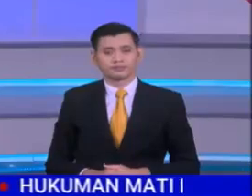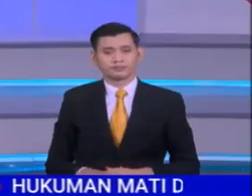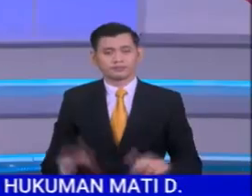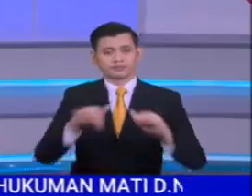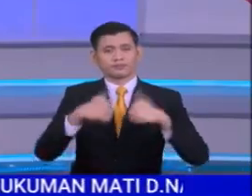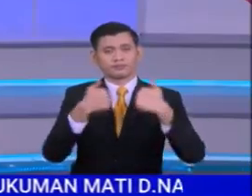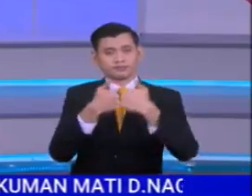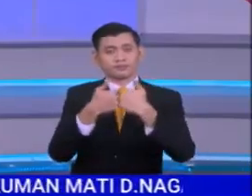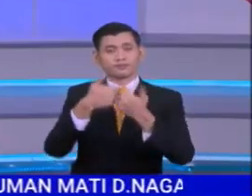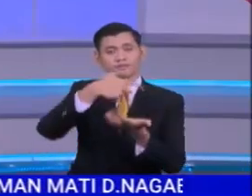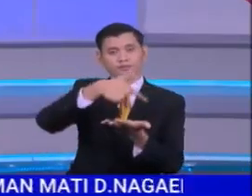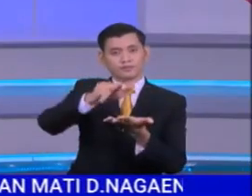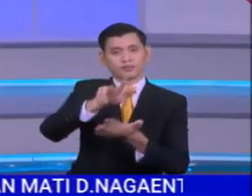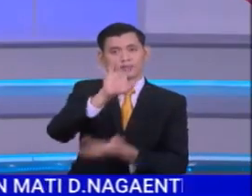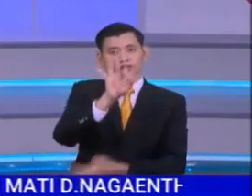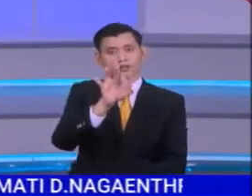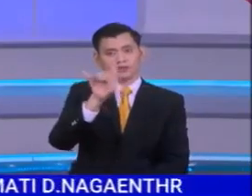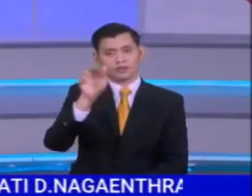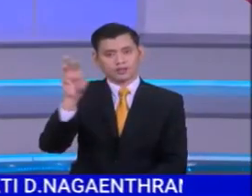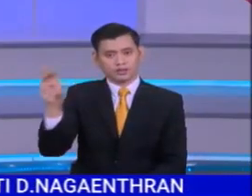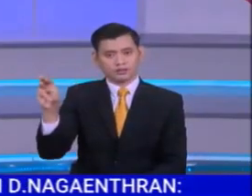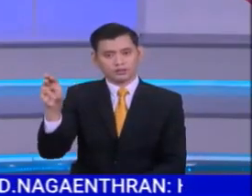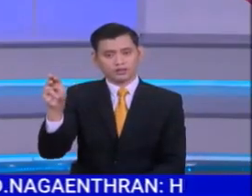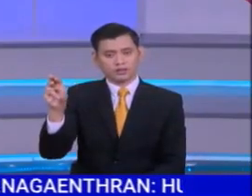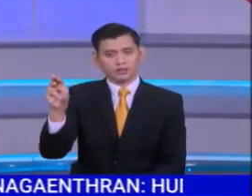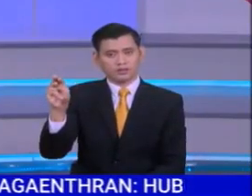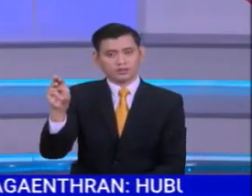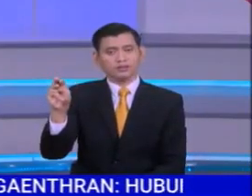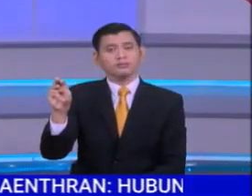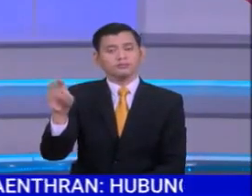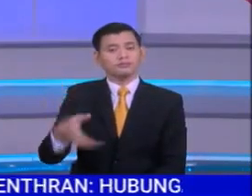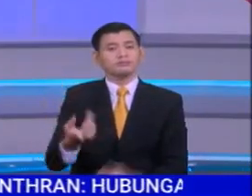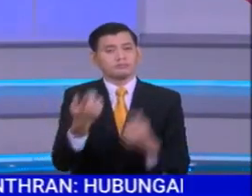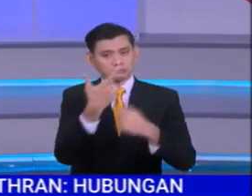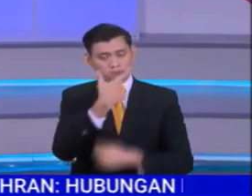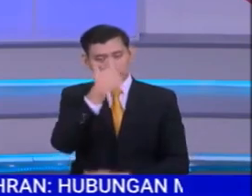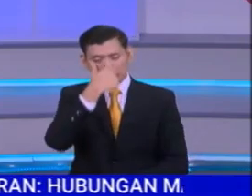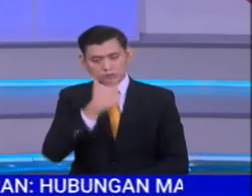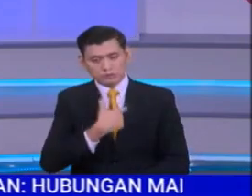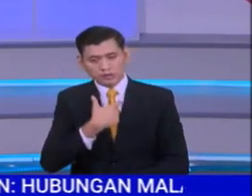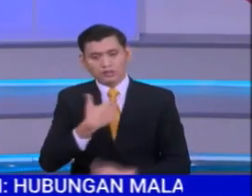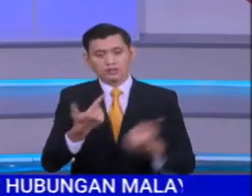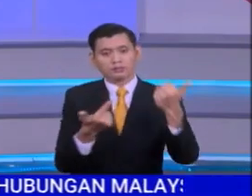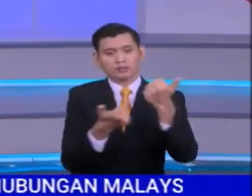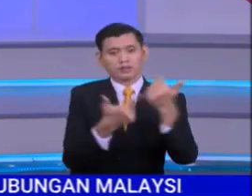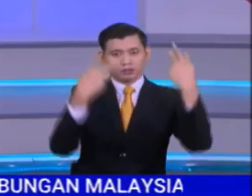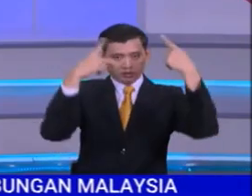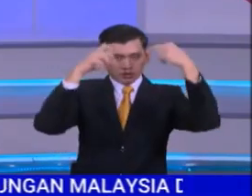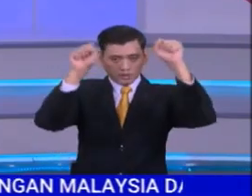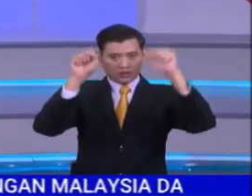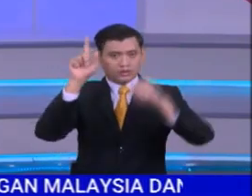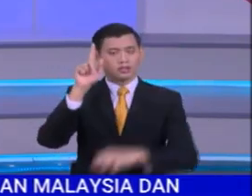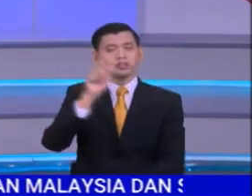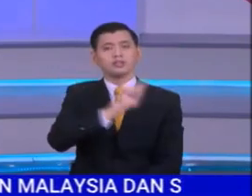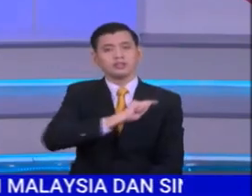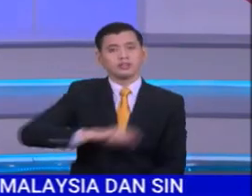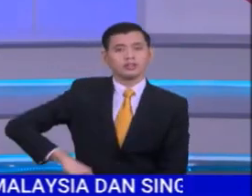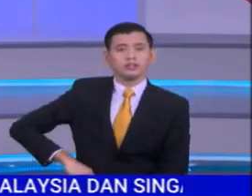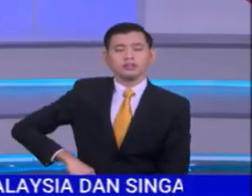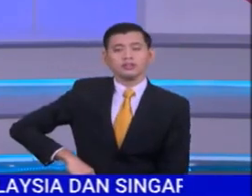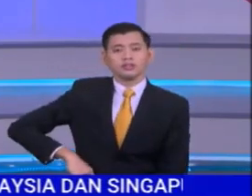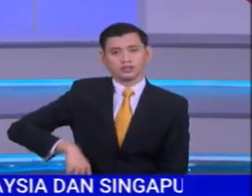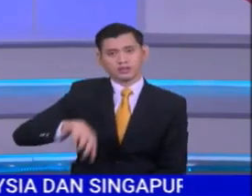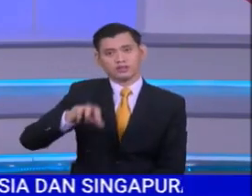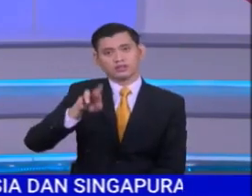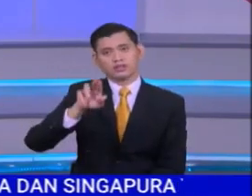persatuan bola sepak Malaysia FM menangisi pemergian bekas timbalan presiden almarhum Tengku Tan Sri Ahmad ritauddin